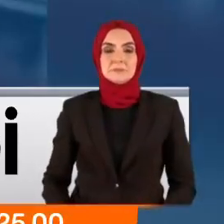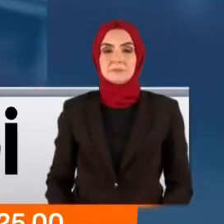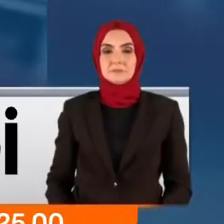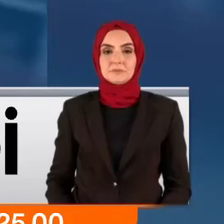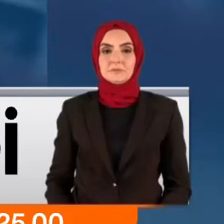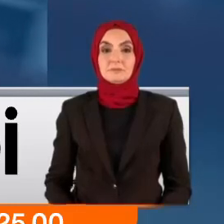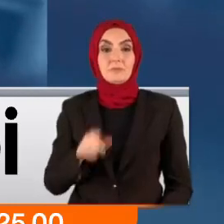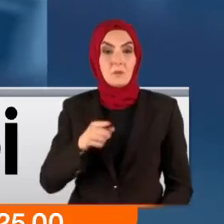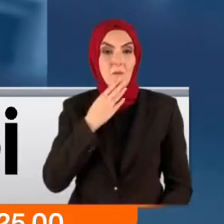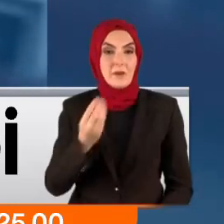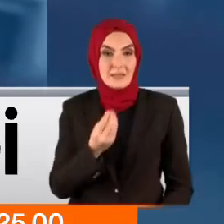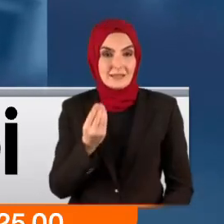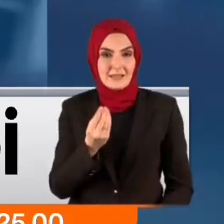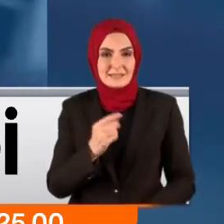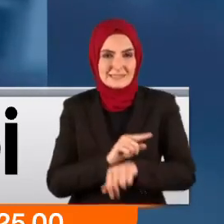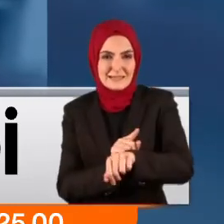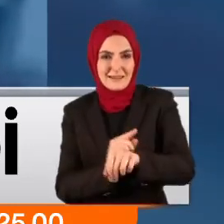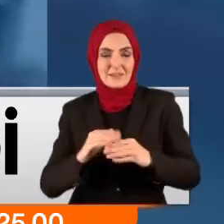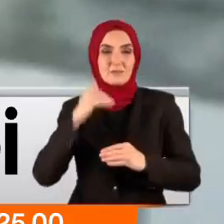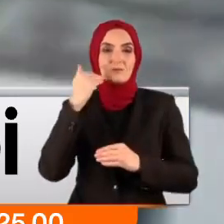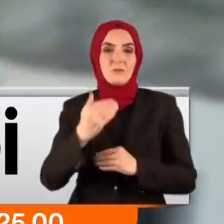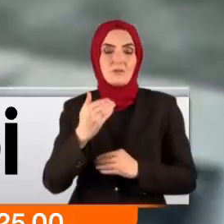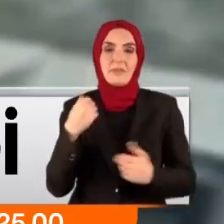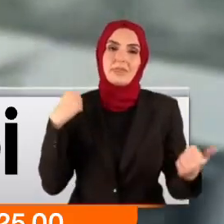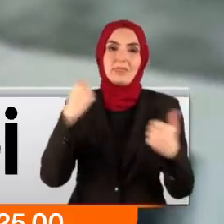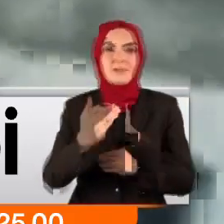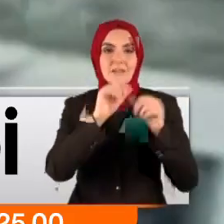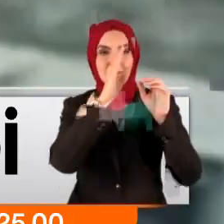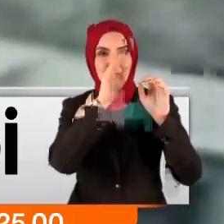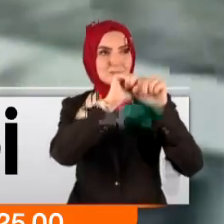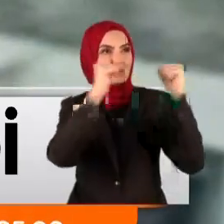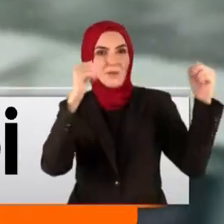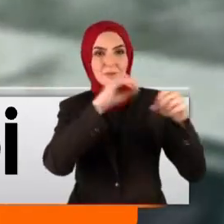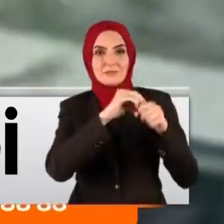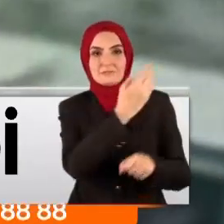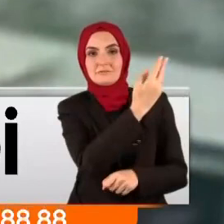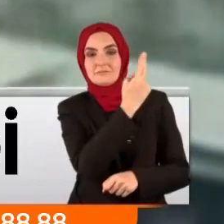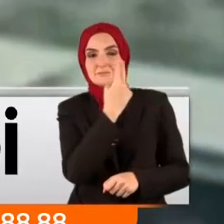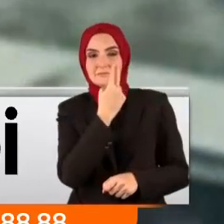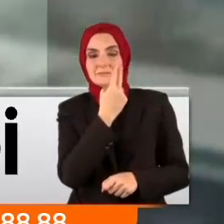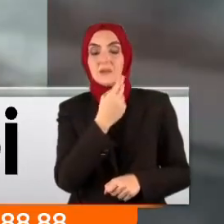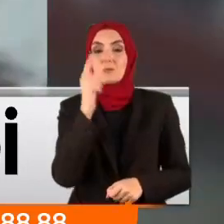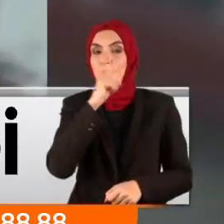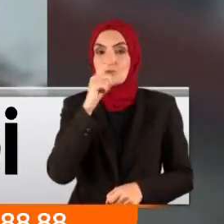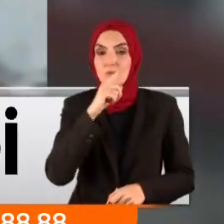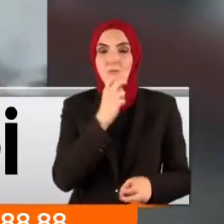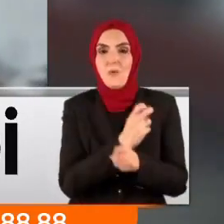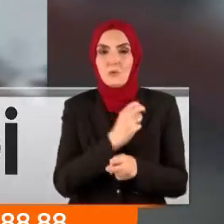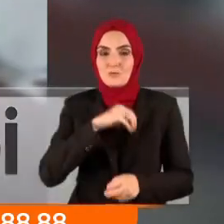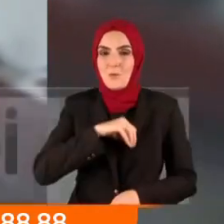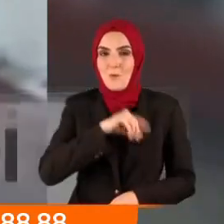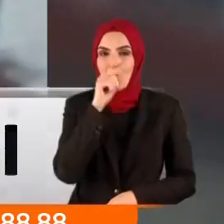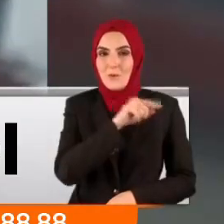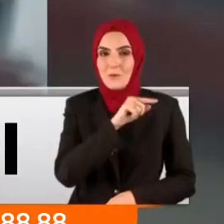O genç saniyeler sonra yeniden pencerede göründü. Boş sandığı evin sahibiyle burun buruna gelmişti. Hiç tereddüt etmeden